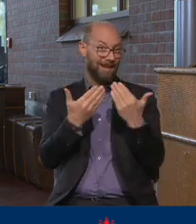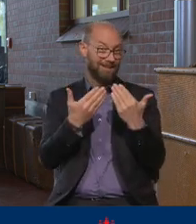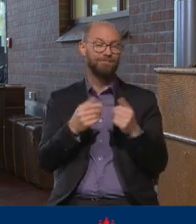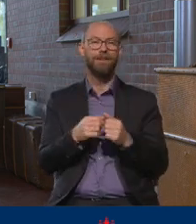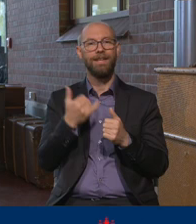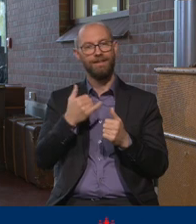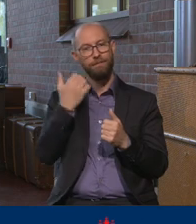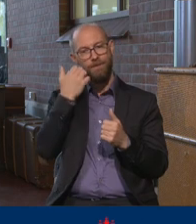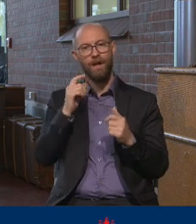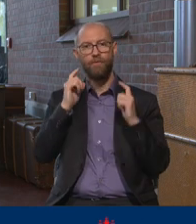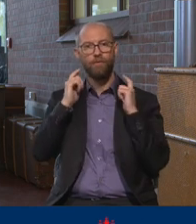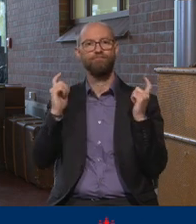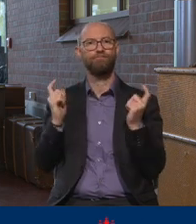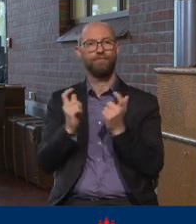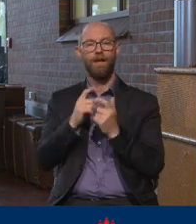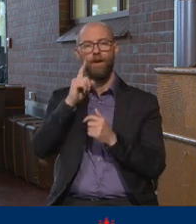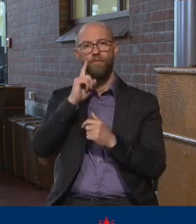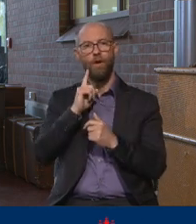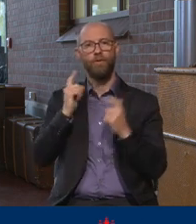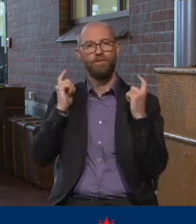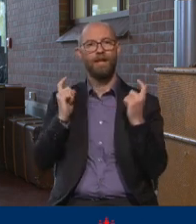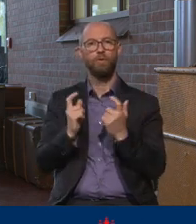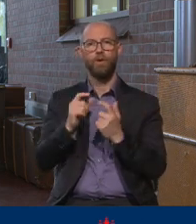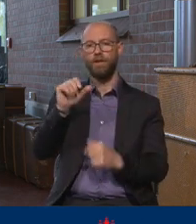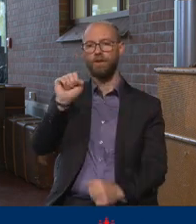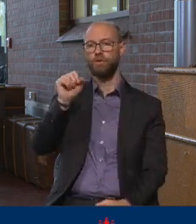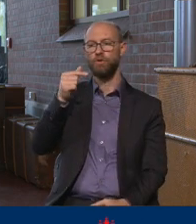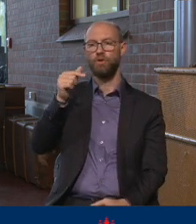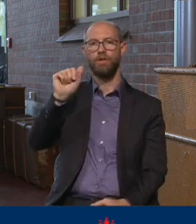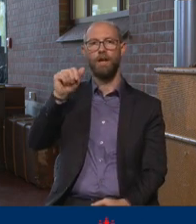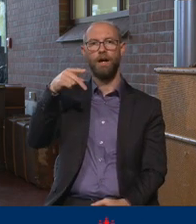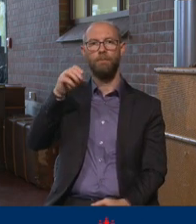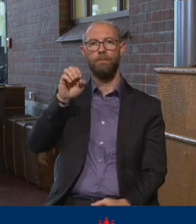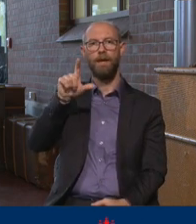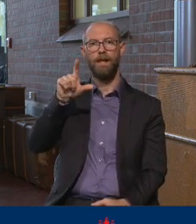die frau senatorin dr staffel stapelfeldt um ein kurzes grußwort bitteschön